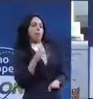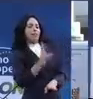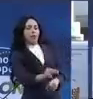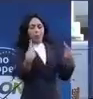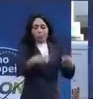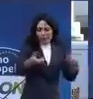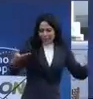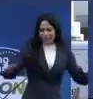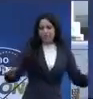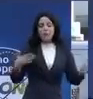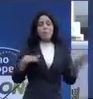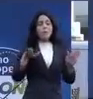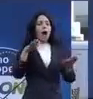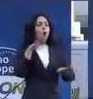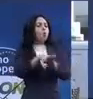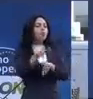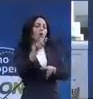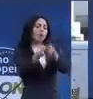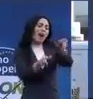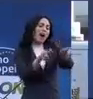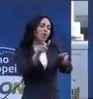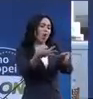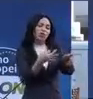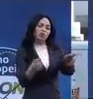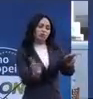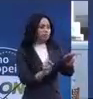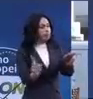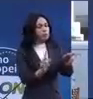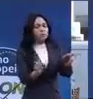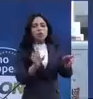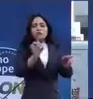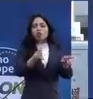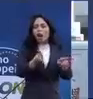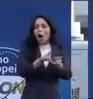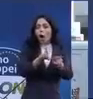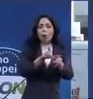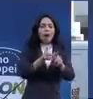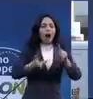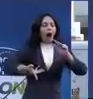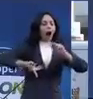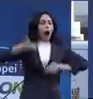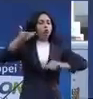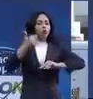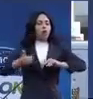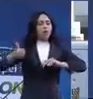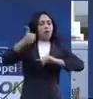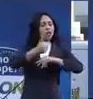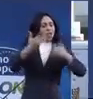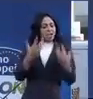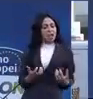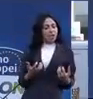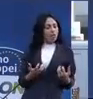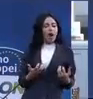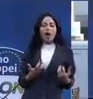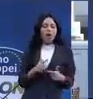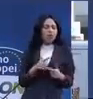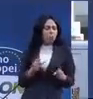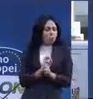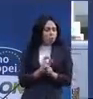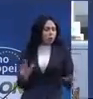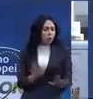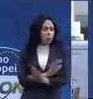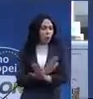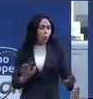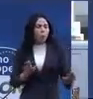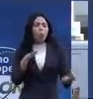e nell'uso delle parole c'è la fine dell'autorevolezza e della serietà dell'Occidente